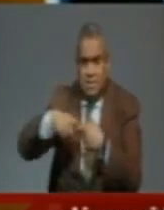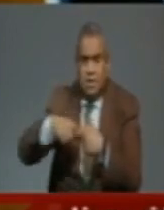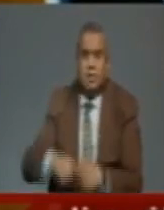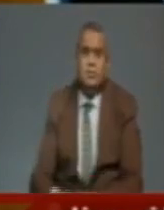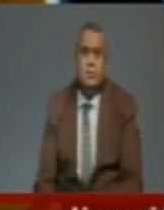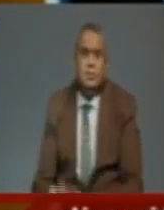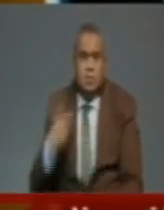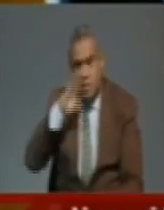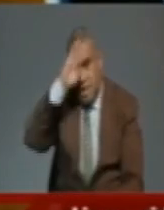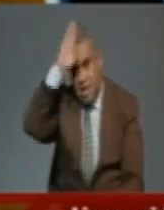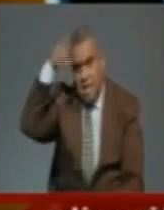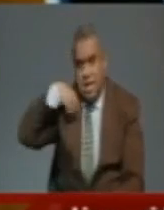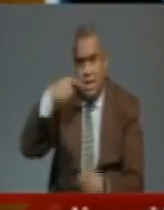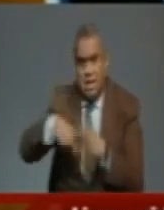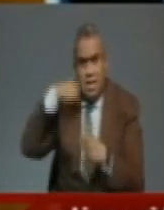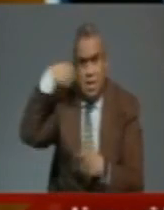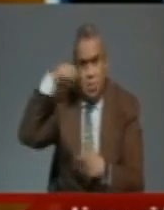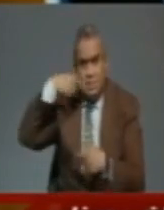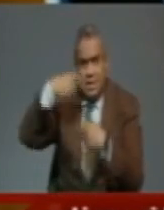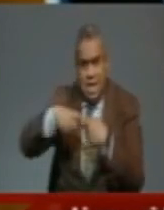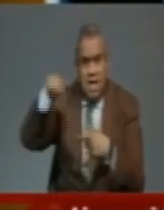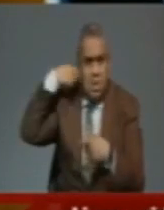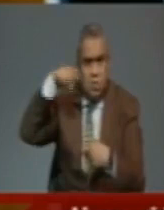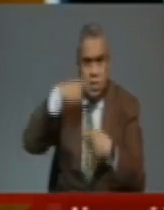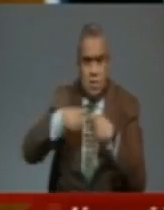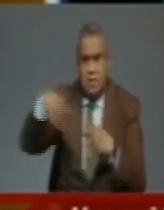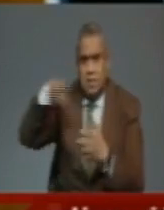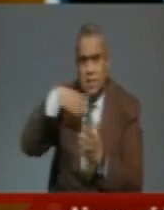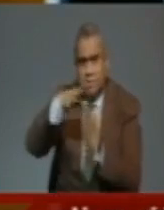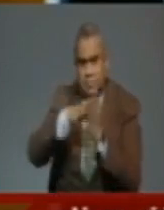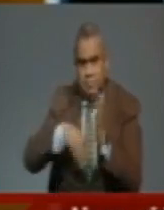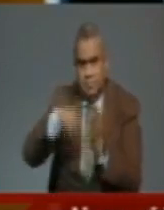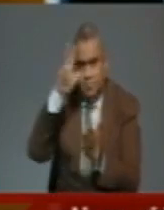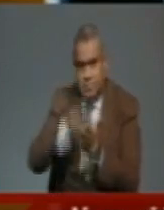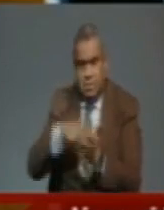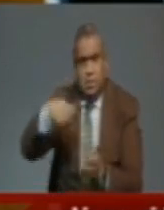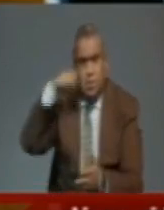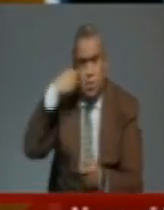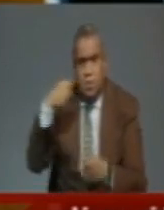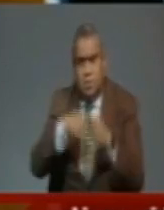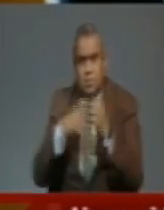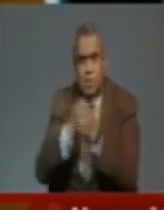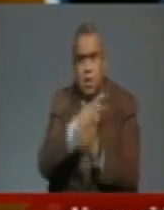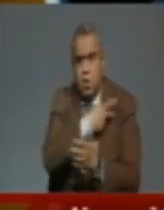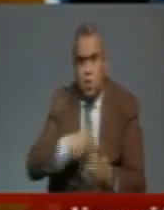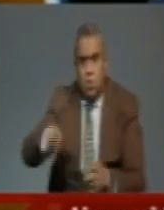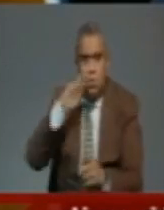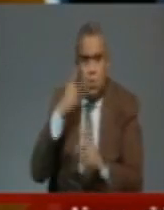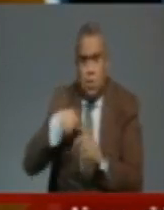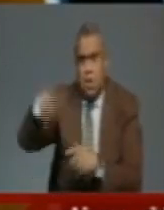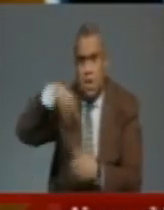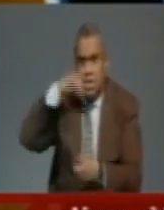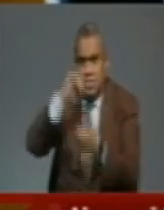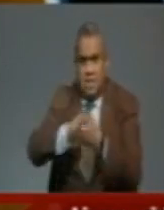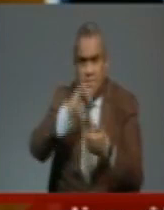العراق الشقيق، وزير النقل ووزير النقل، عملنا بروتوكول، ويمكن الدكتور محمد معيط معانا في الصوره والحكومه كلها، عملنا بروتوكول